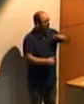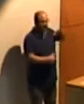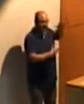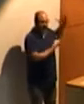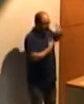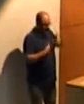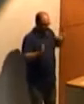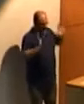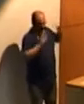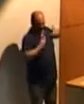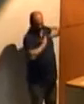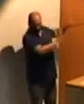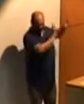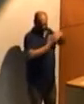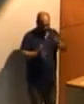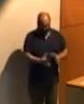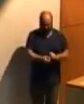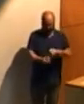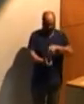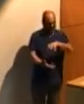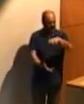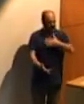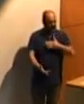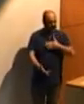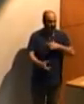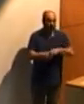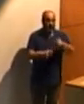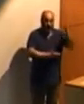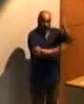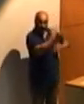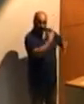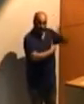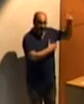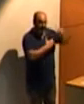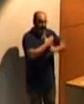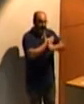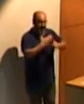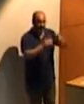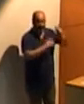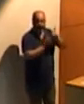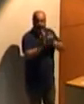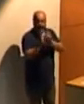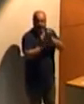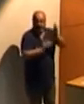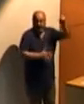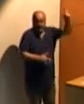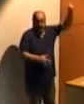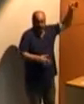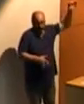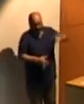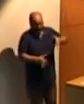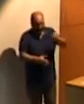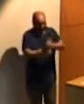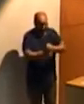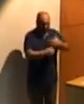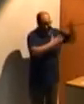pendant une nouvelle image ou est-ce que c'est finalement se mettre à la place du créateur de la bible cette de cette notion de création de la bible